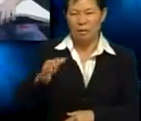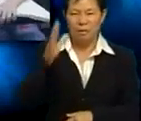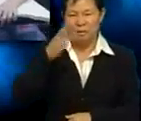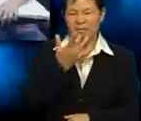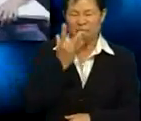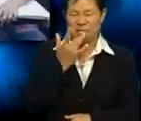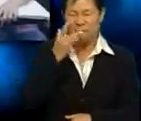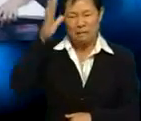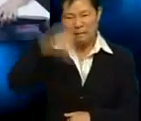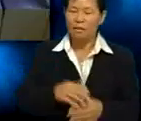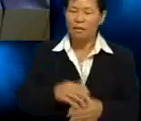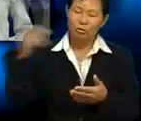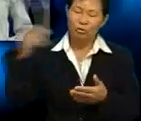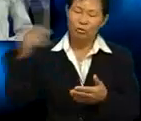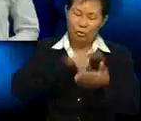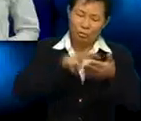saja.